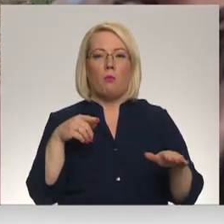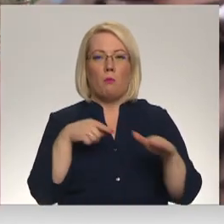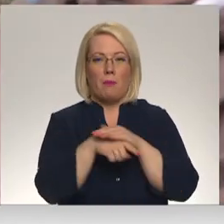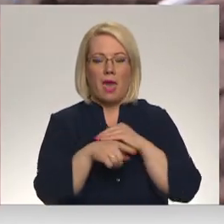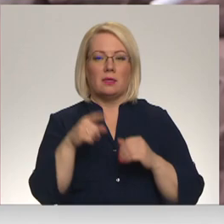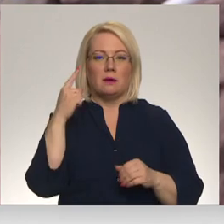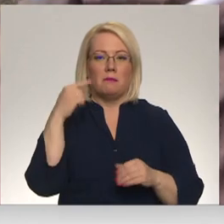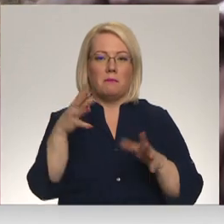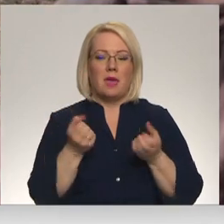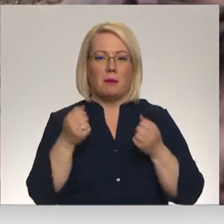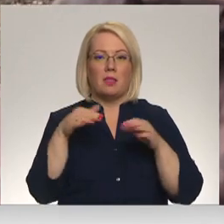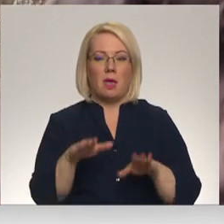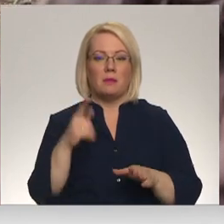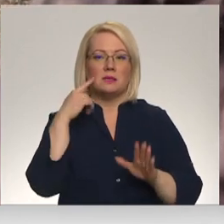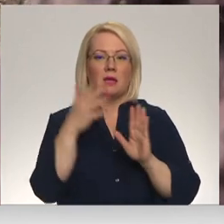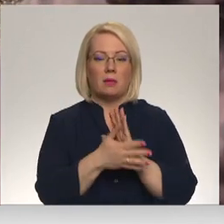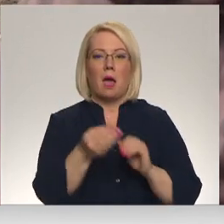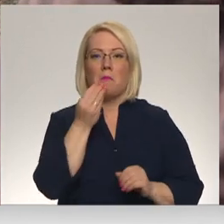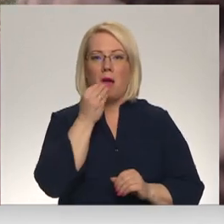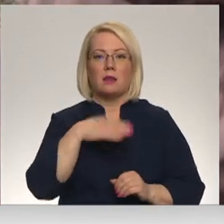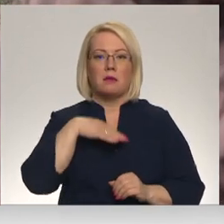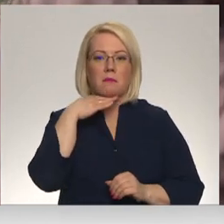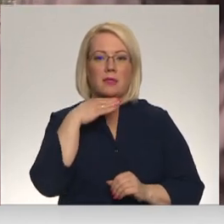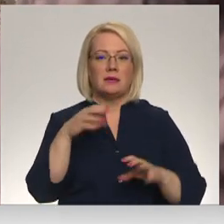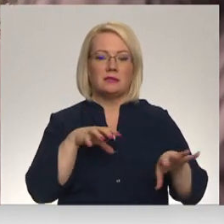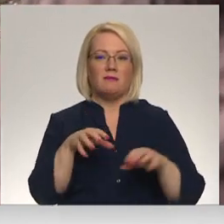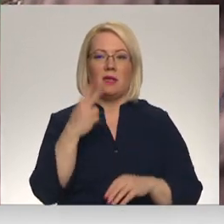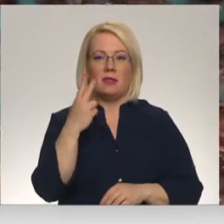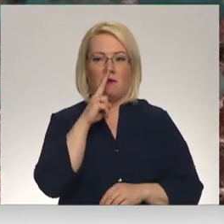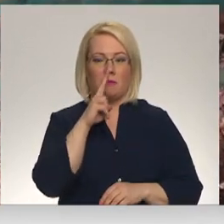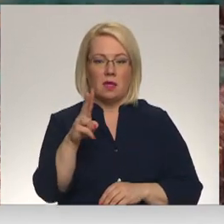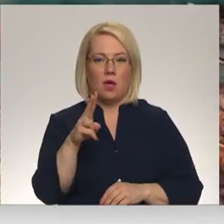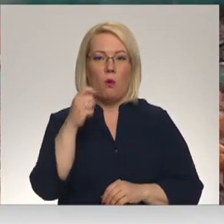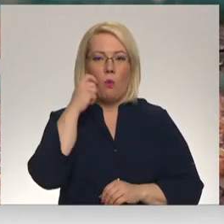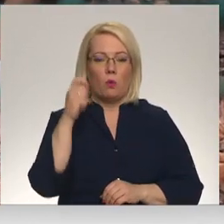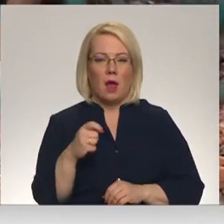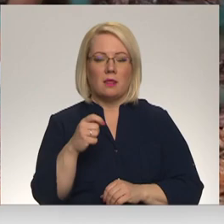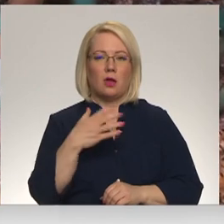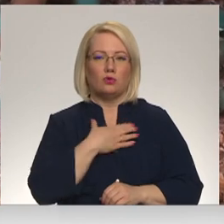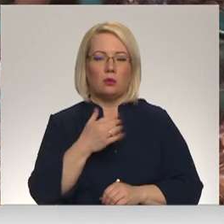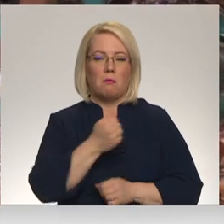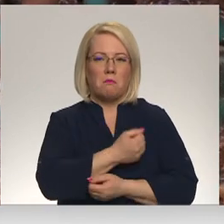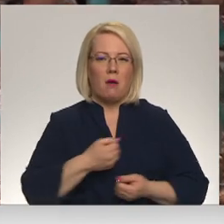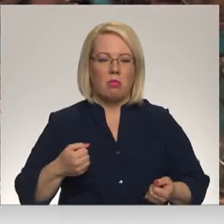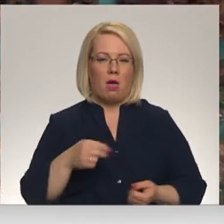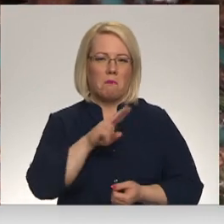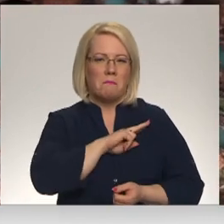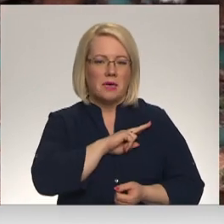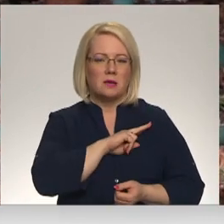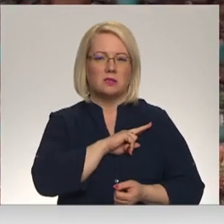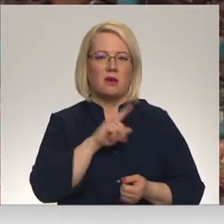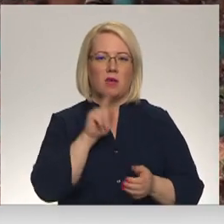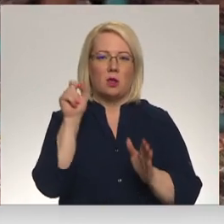kad sapratušas, ka pārtika dzīvniekiem pietiks vien divām nedēļām. Ukrainā suņi cieši badu, mirst, ir pamesti novārtā vai guļ